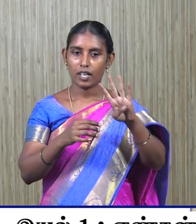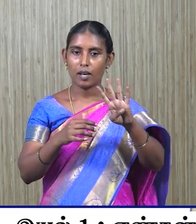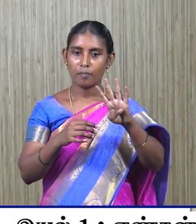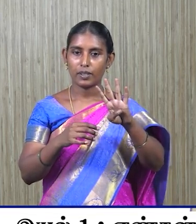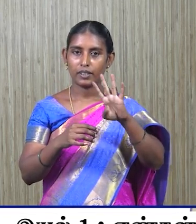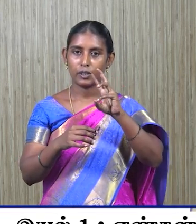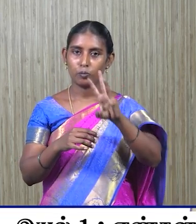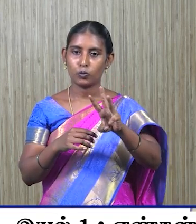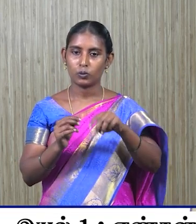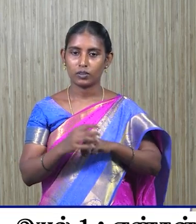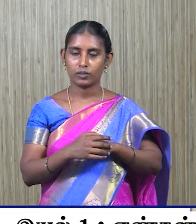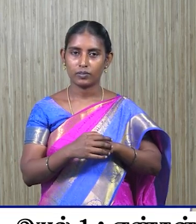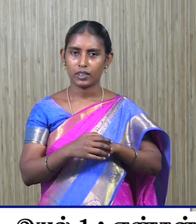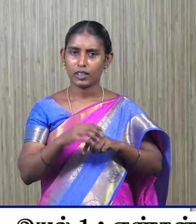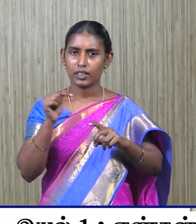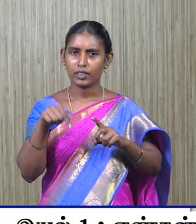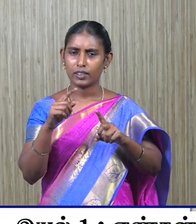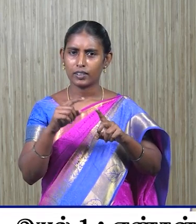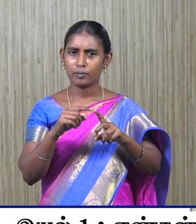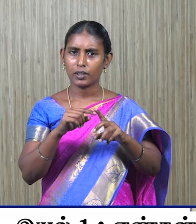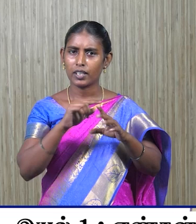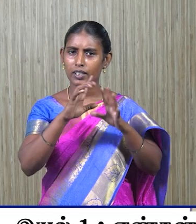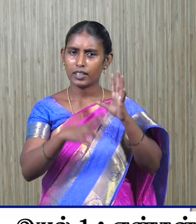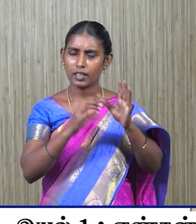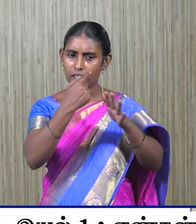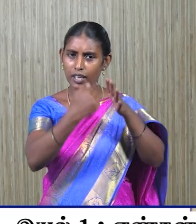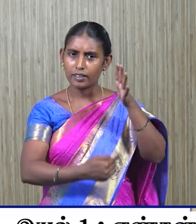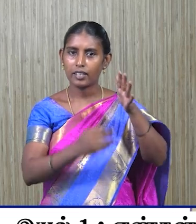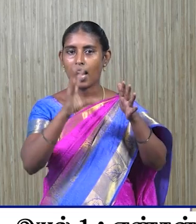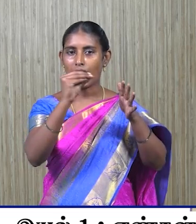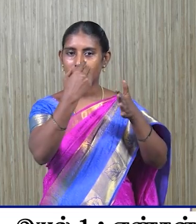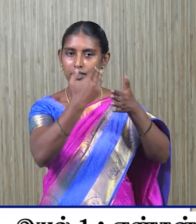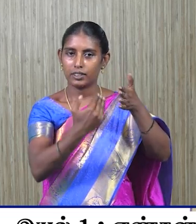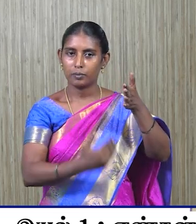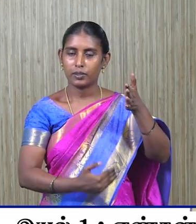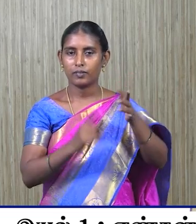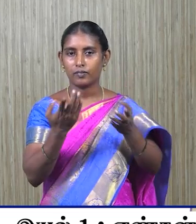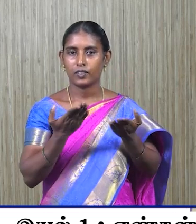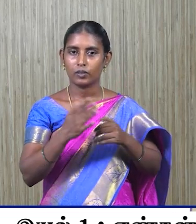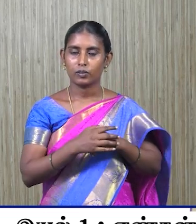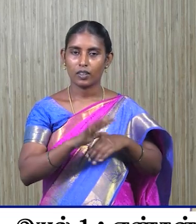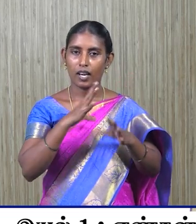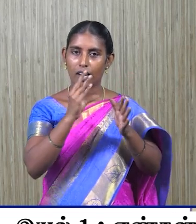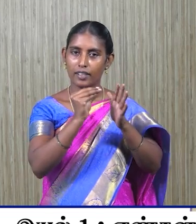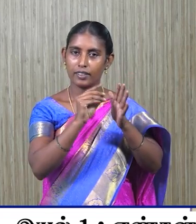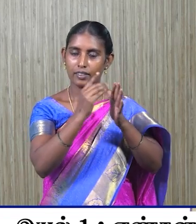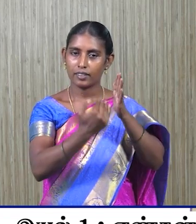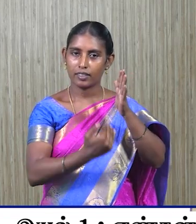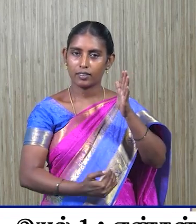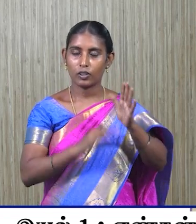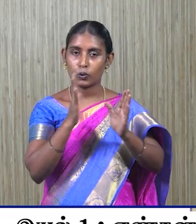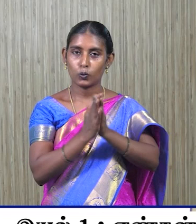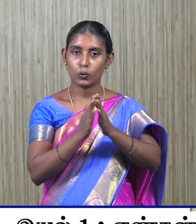43. இப்பொழுது இந்த தொடரில் எத்தனை எண்கள் இடம்பெறப் போகின்றது? 5 எண்கள். இந்த 5 எண்களையும் நாம்